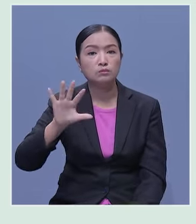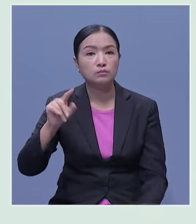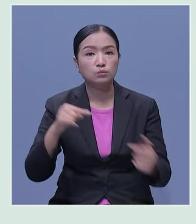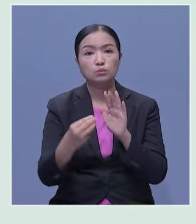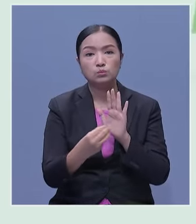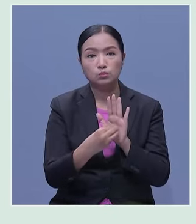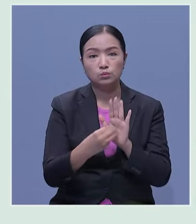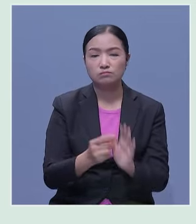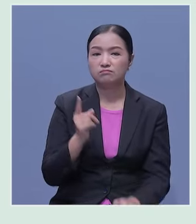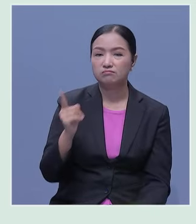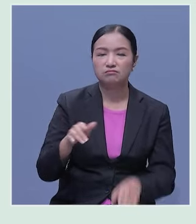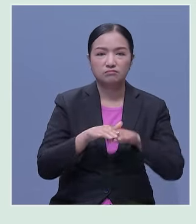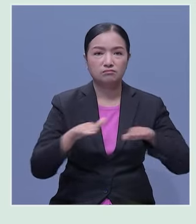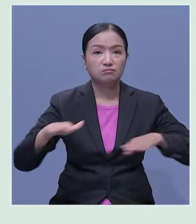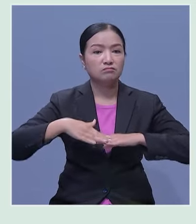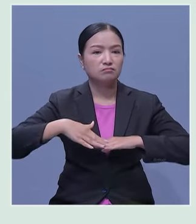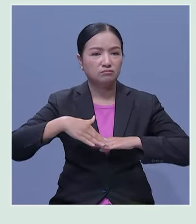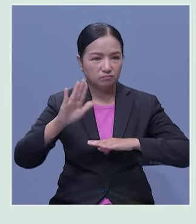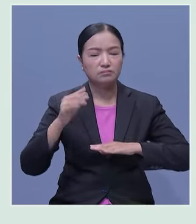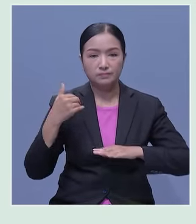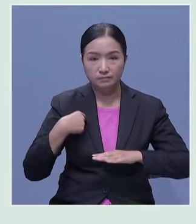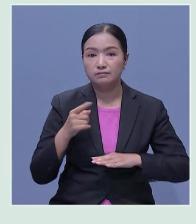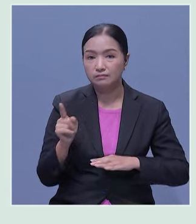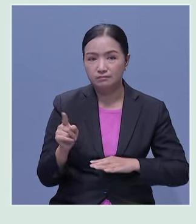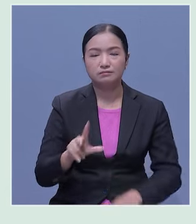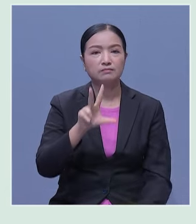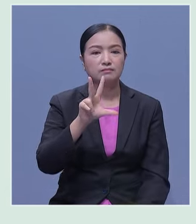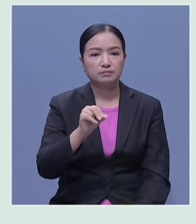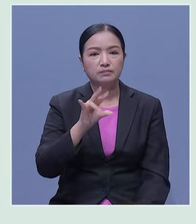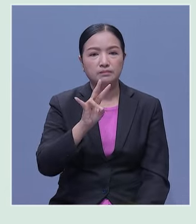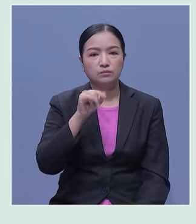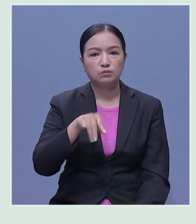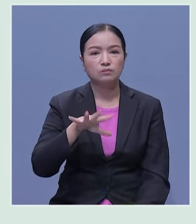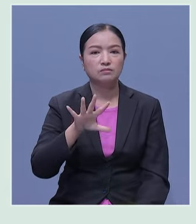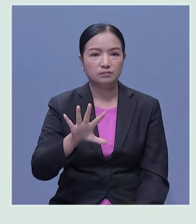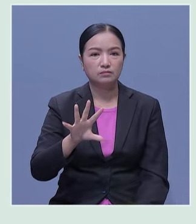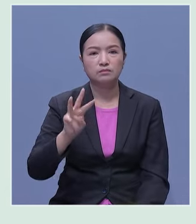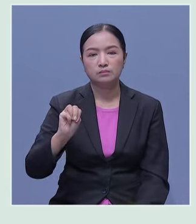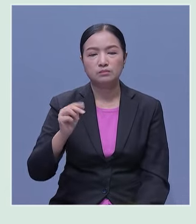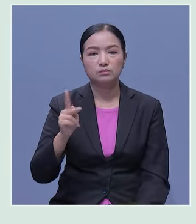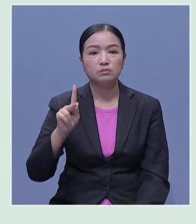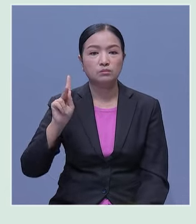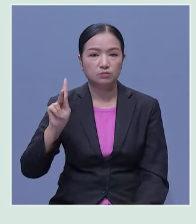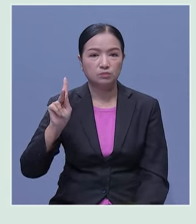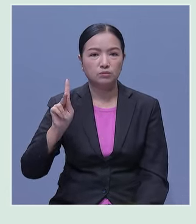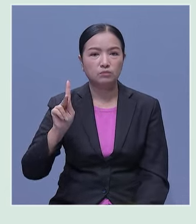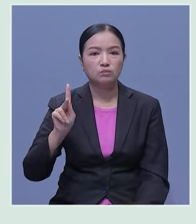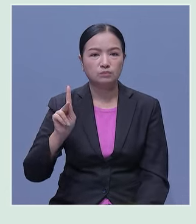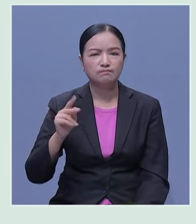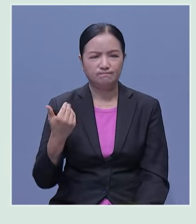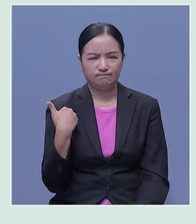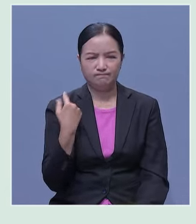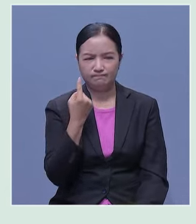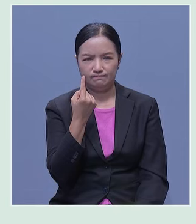ครพบเกินมาตรฐานซึ่งอยู่ที่ 37.5 ไมโครกรัมต่อลูกบาศก์เมตร1พื้น